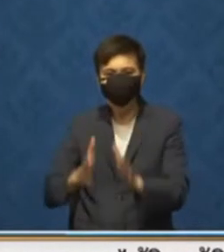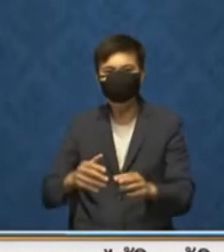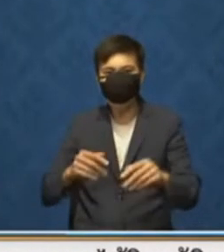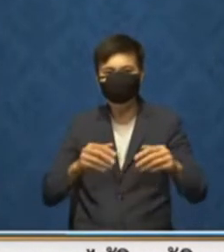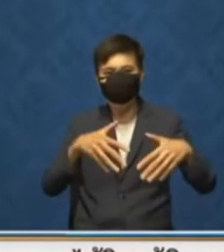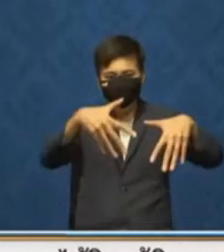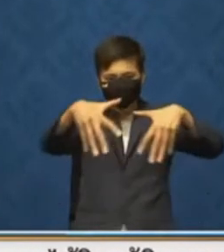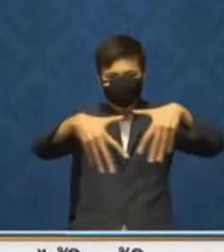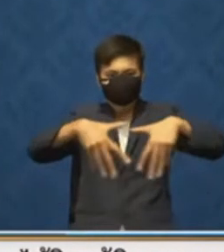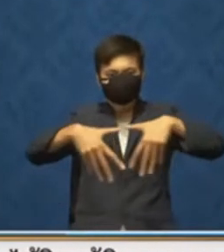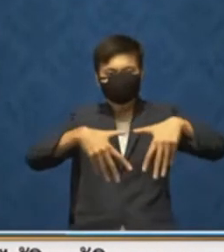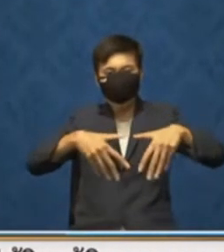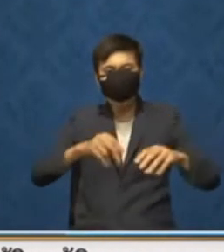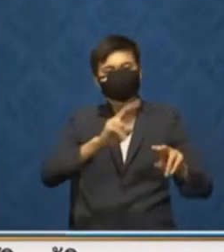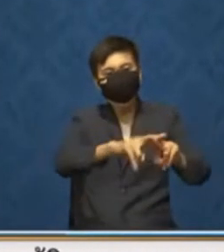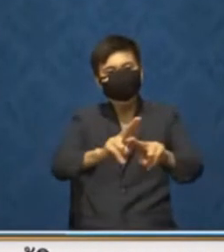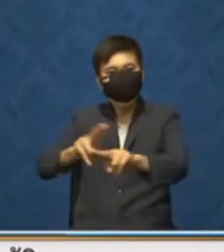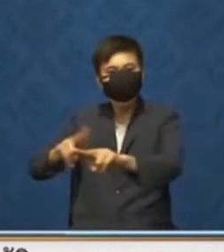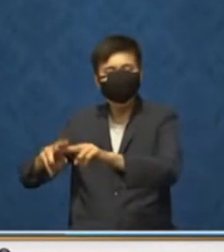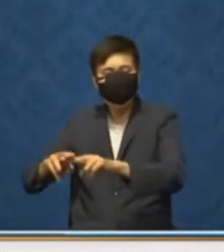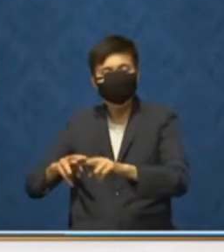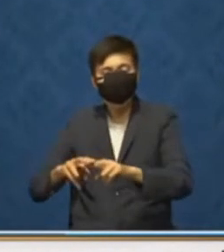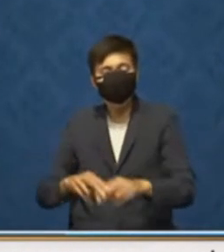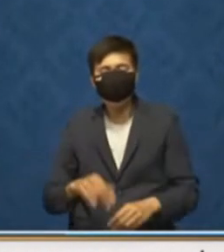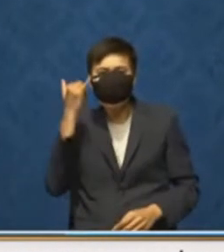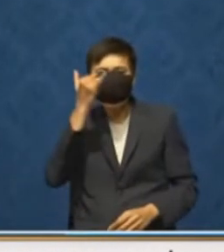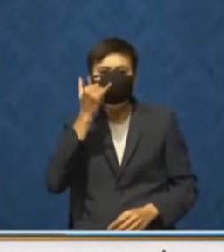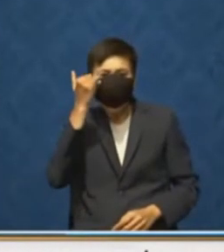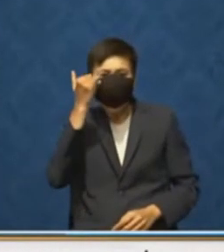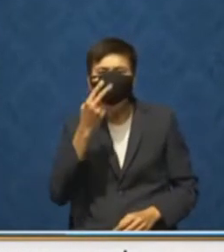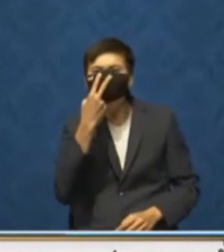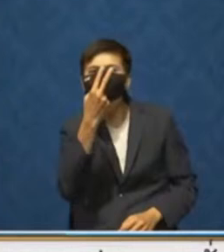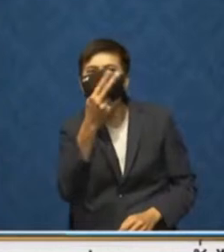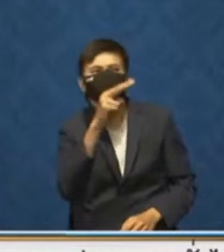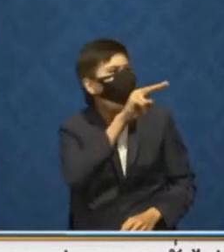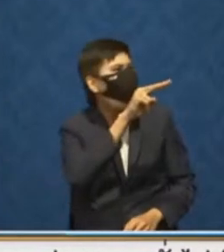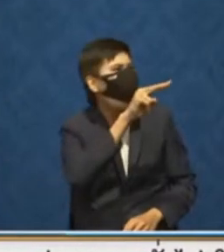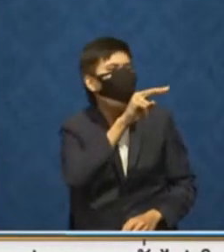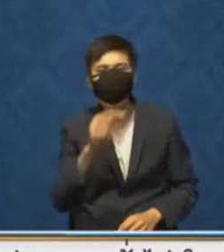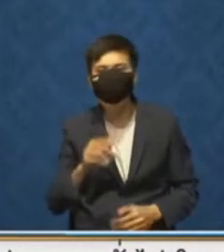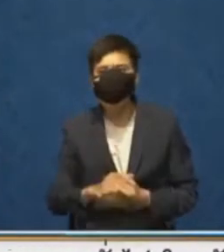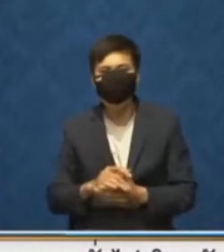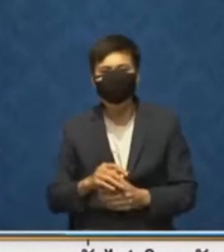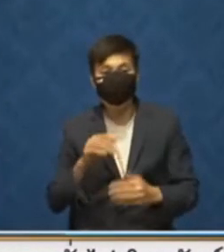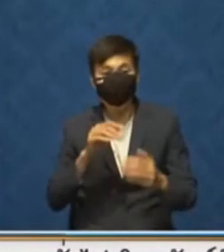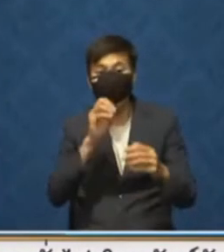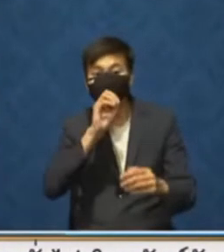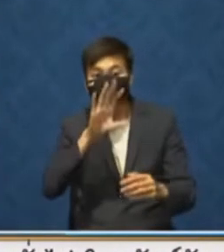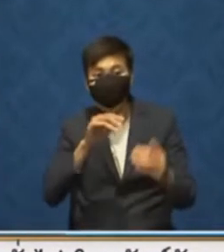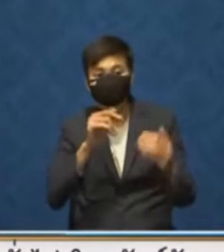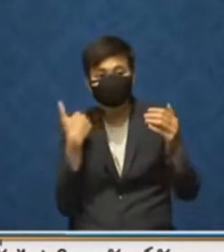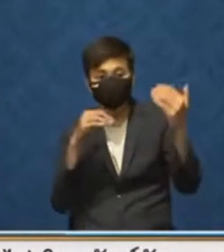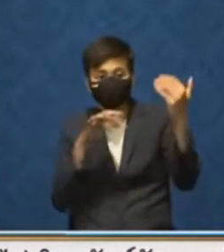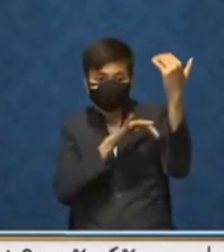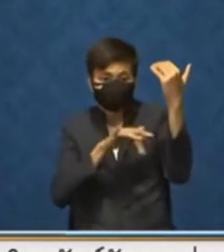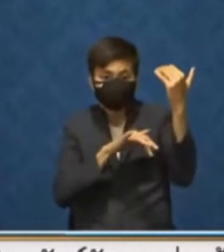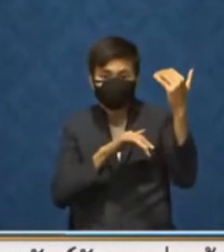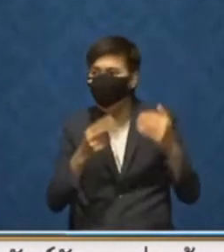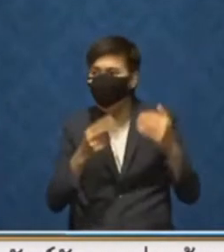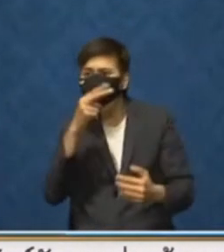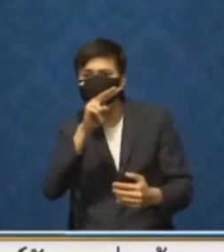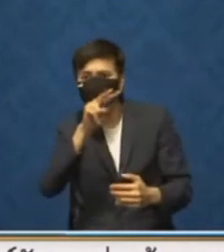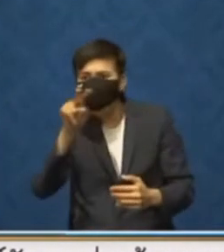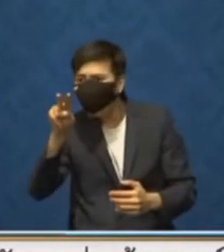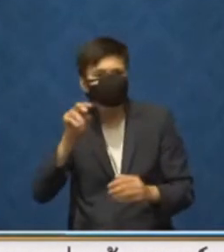นั่งหลับเลยคุณยายก็ไม่รู้มองอะไรอยู่แล้วบอกว่ามีคอมพิวเตอร์ผมเห็นมีคอมพิวเตอร์สักเครื่องเลยดูสิครับไม่มี